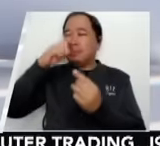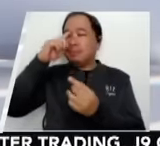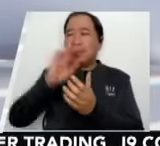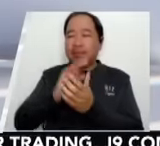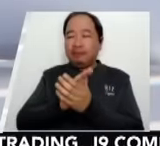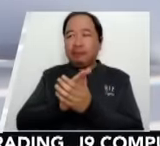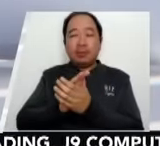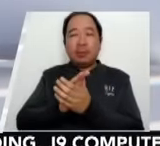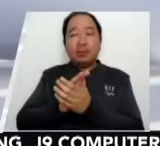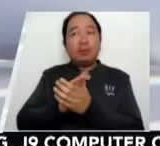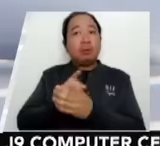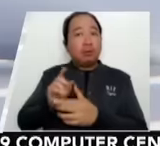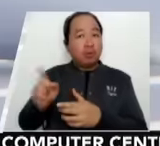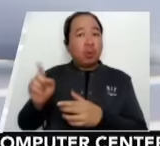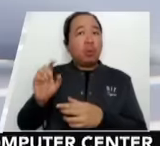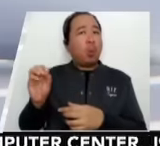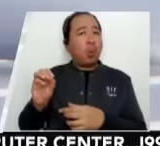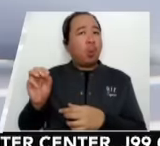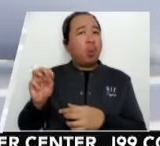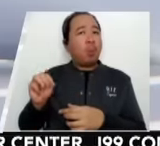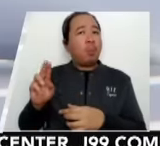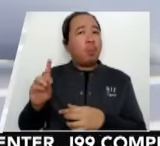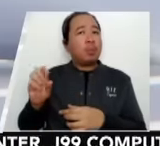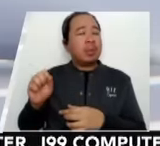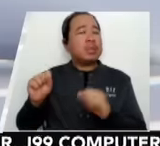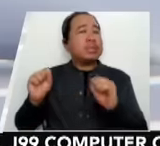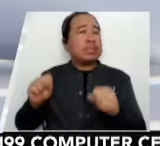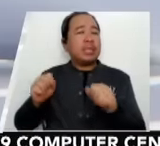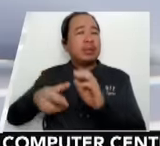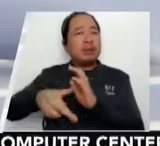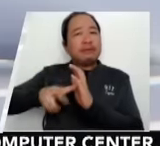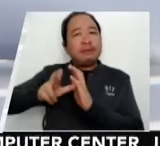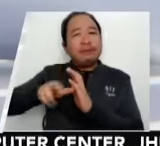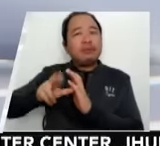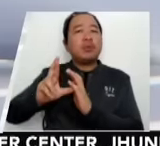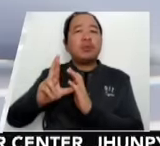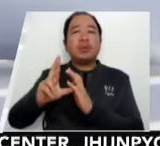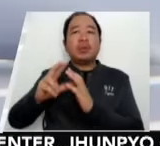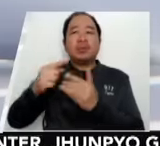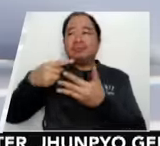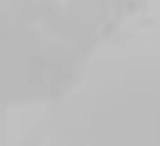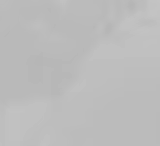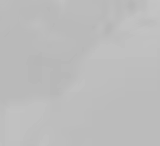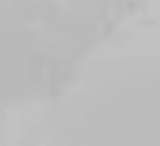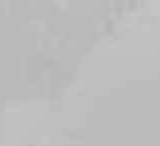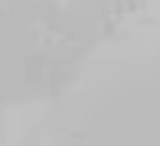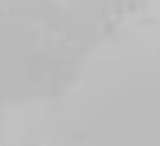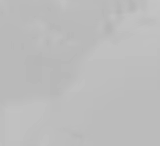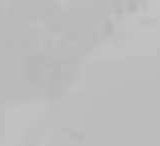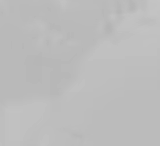ng ombudsman na mag-review ng mga resolusyon. Sana naman.